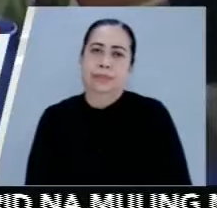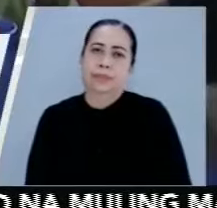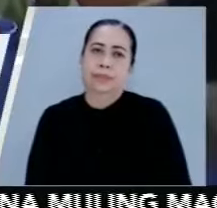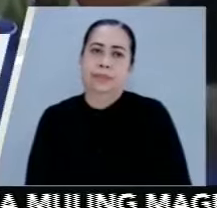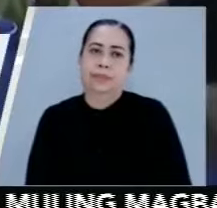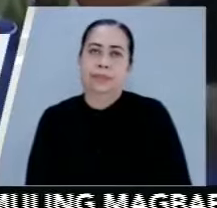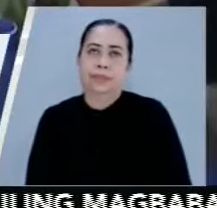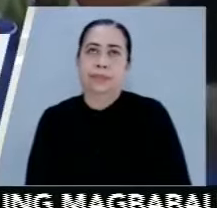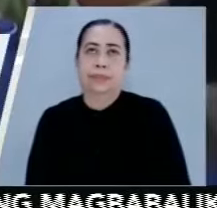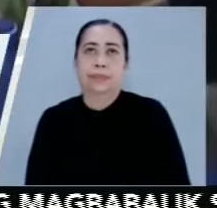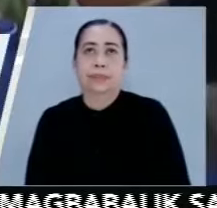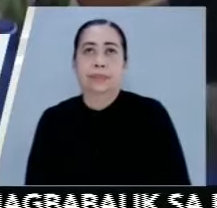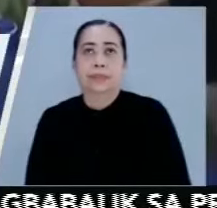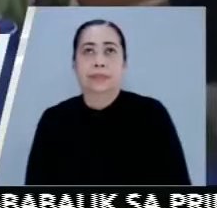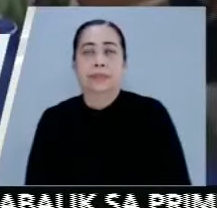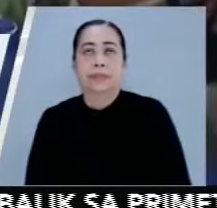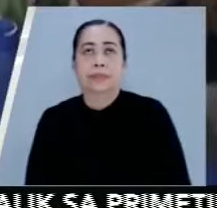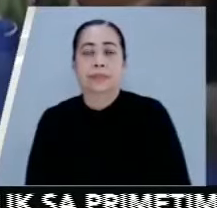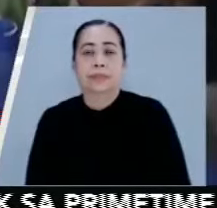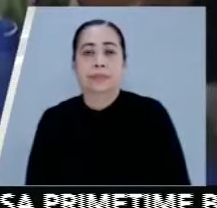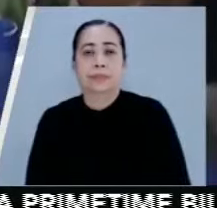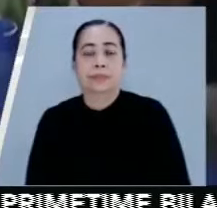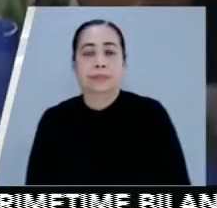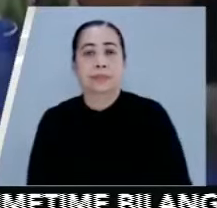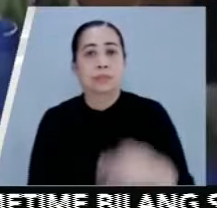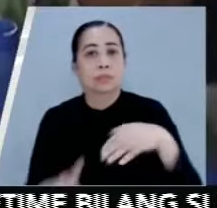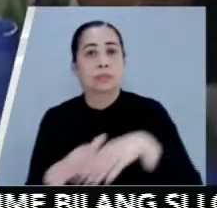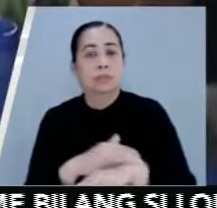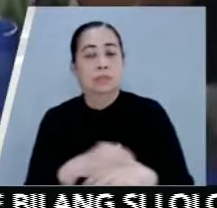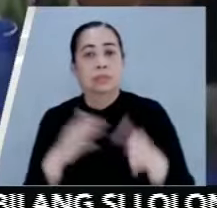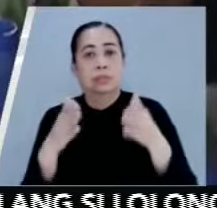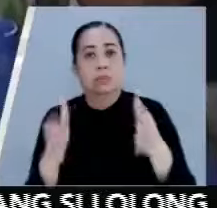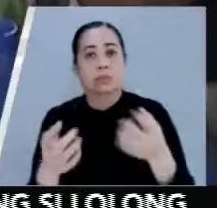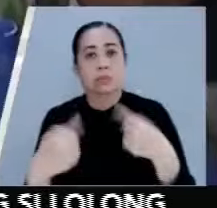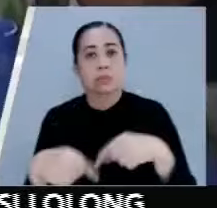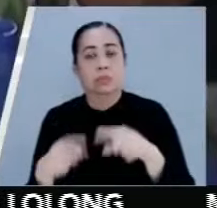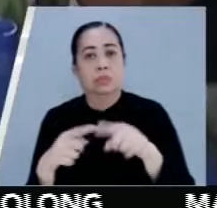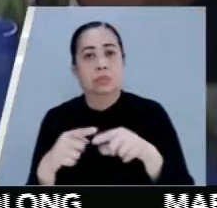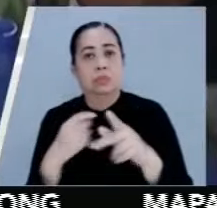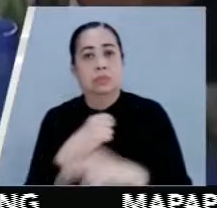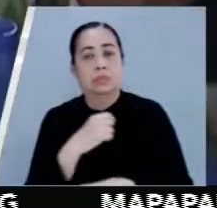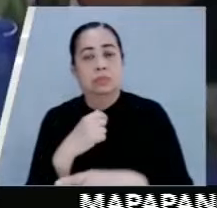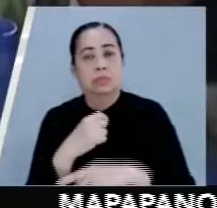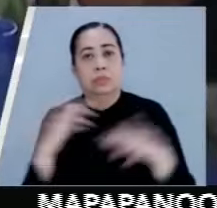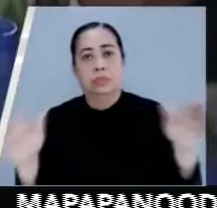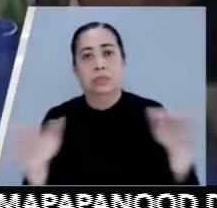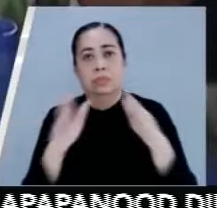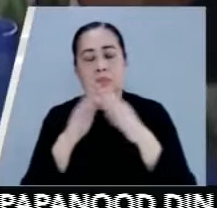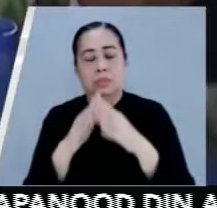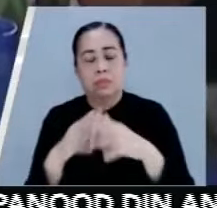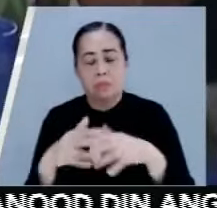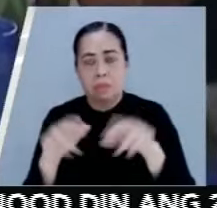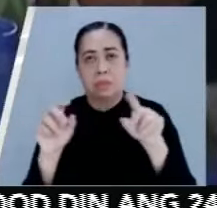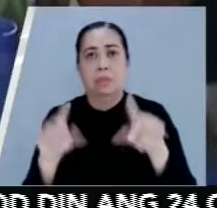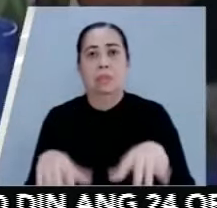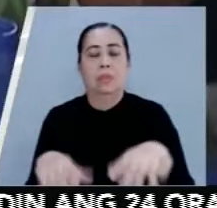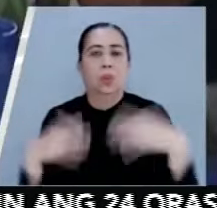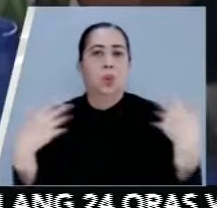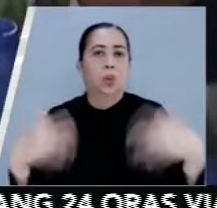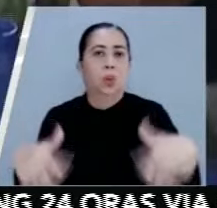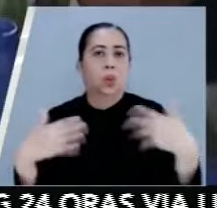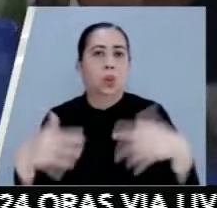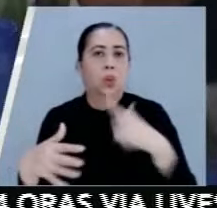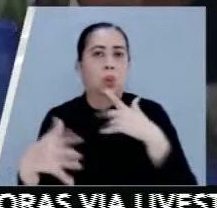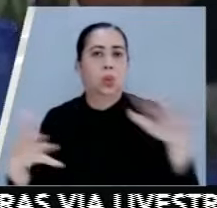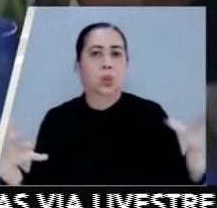John Mel sa pagpasok namin sa daan patungo nga sa probinsya ng Albay ay tumambad sa amin ang pinsalang inabot ng